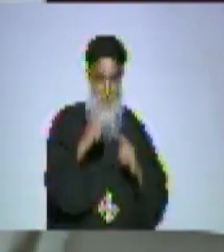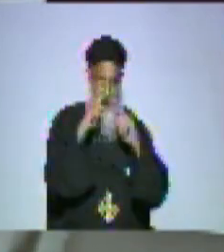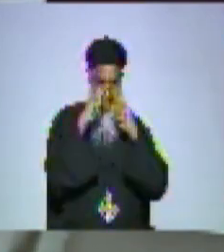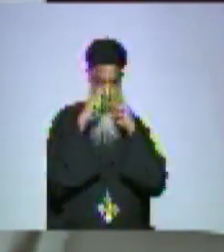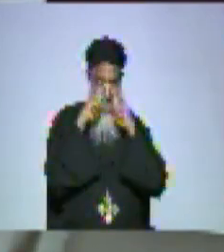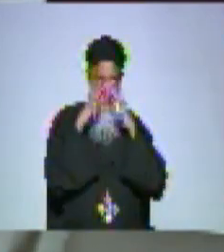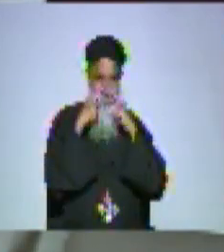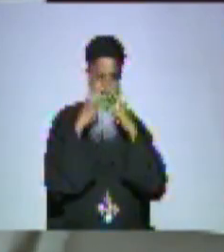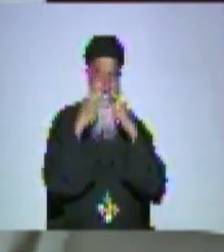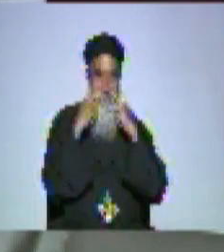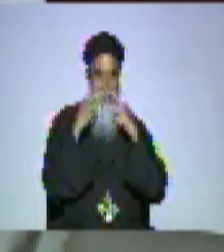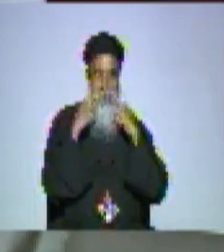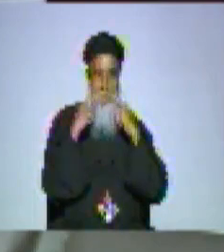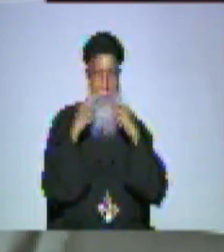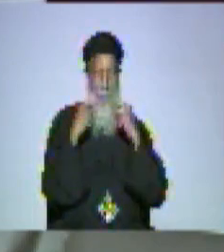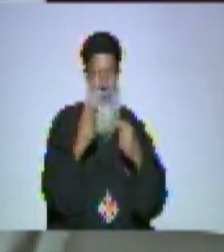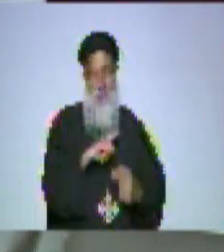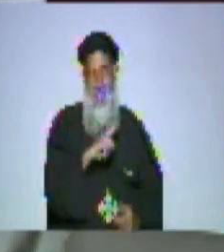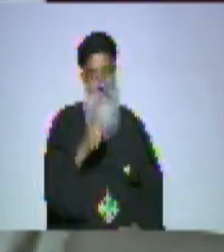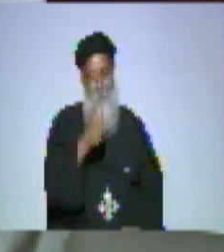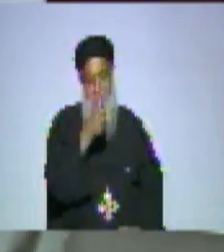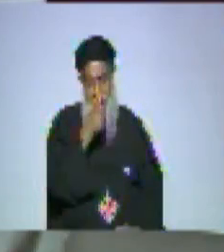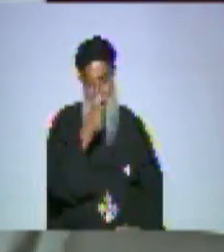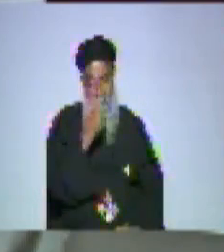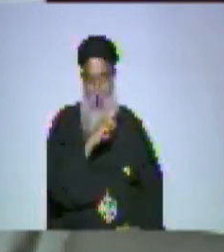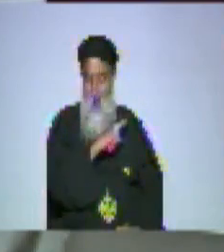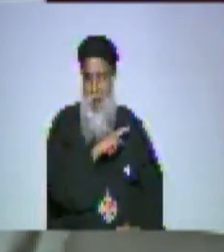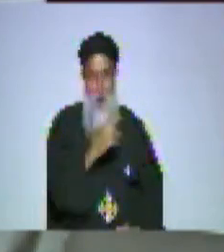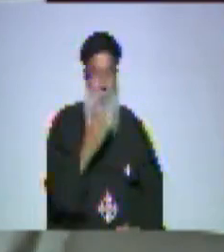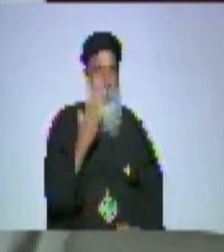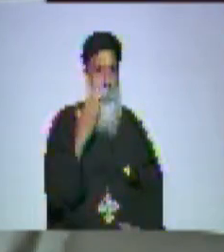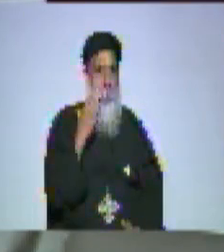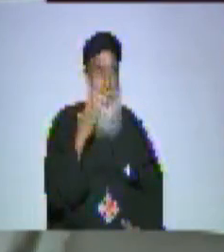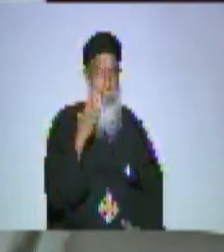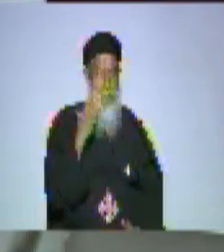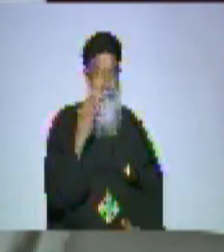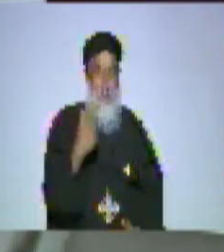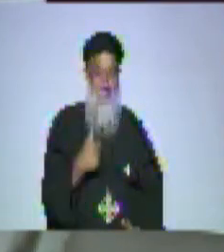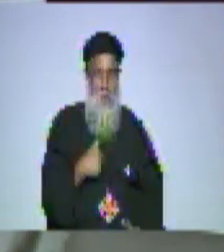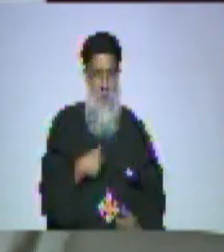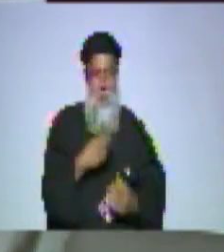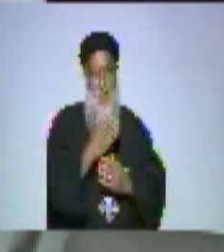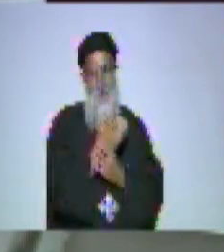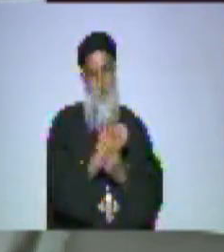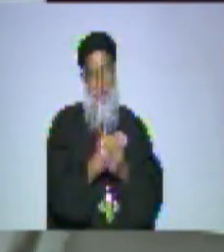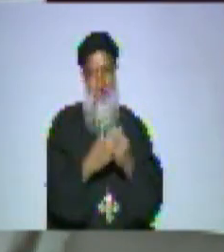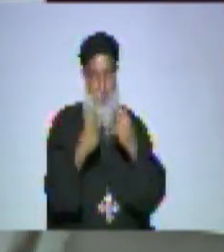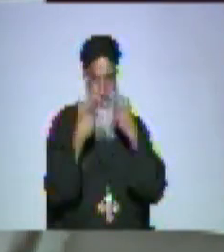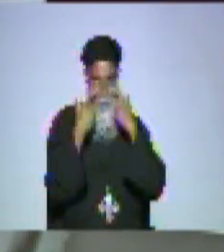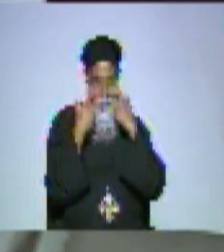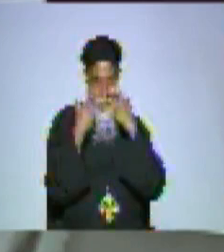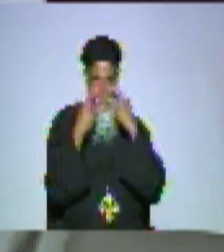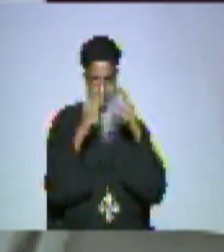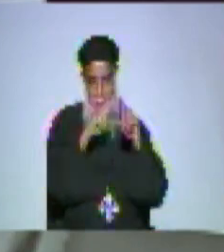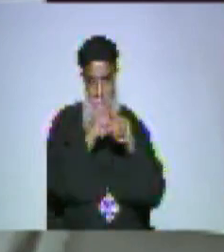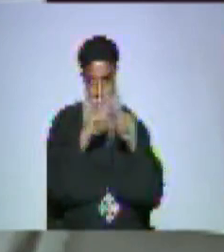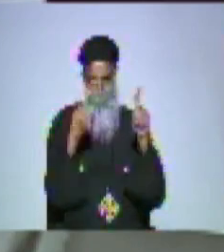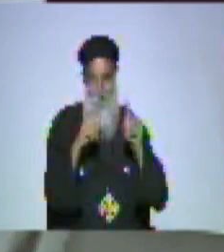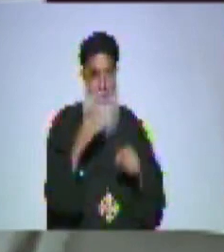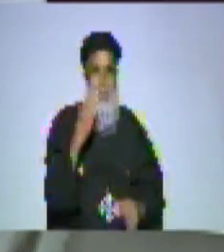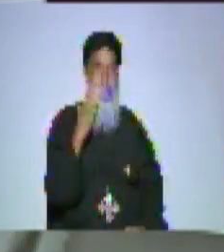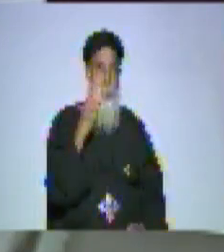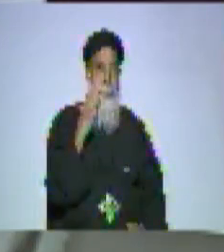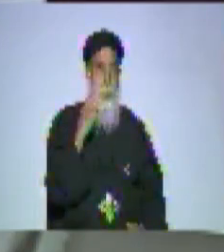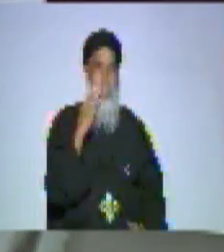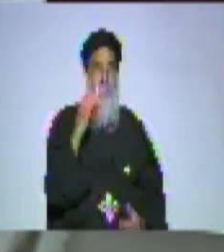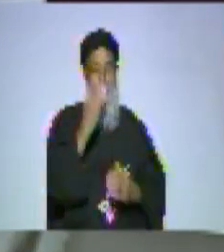والدتي قال لها انا ما بستحملش اشوف امي تبكي علشان ابنها لاننا امه